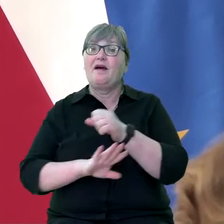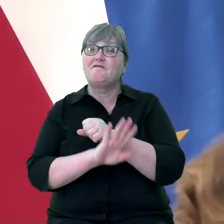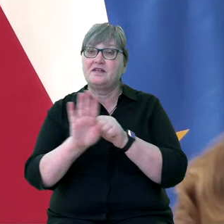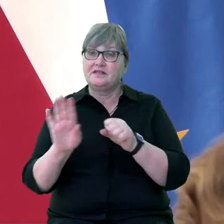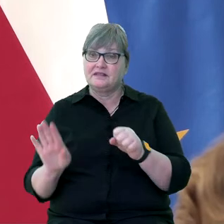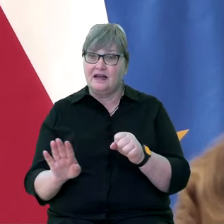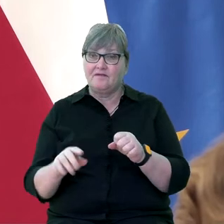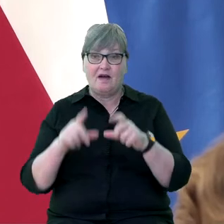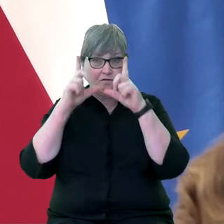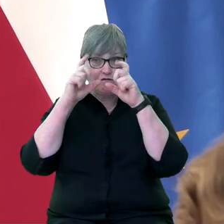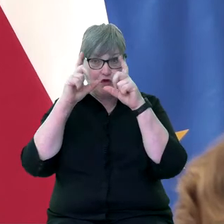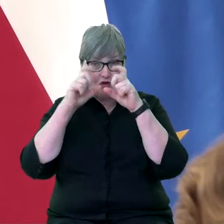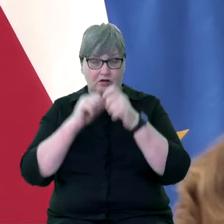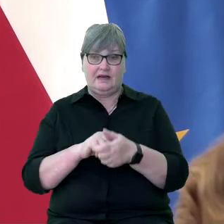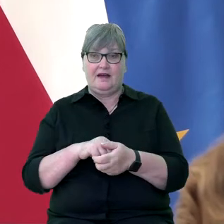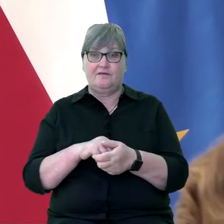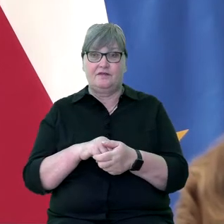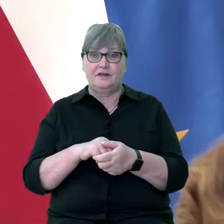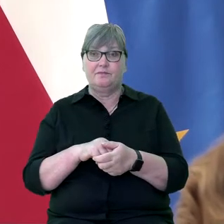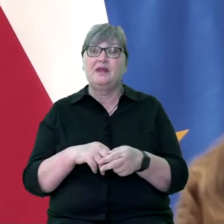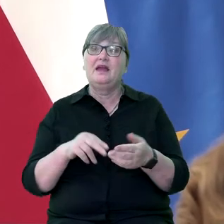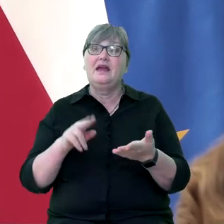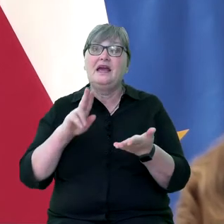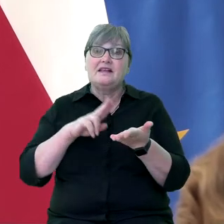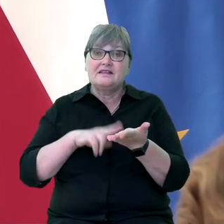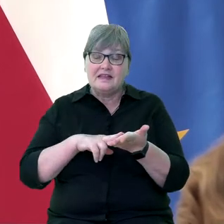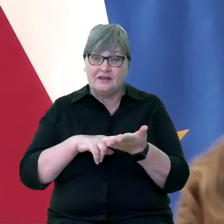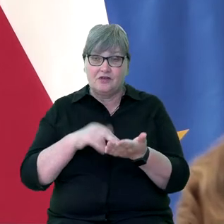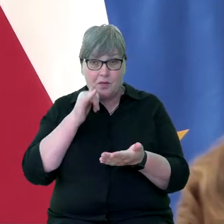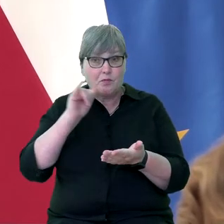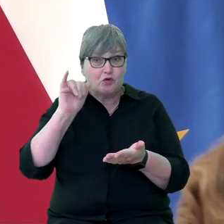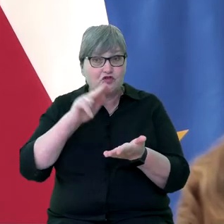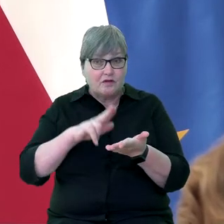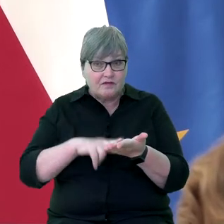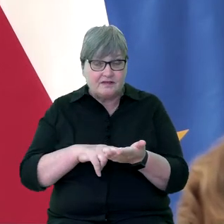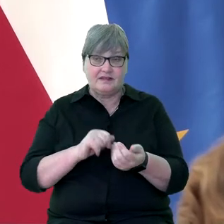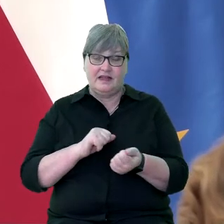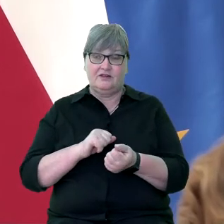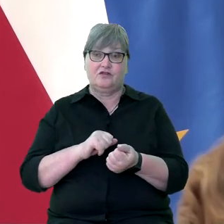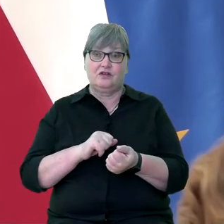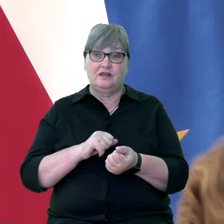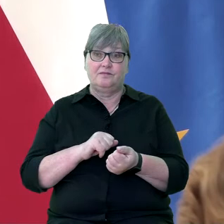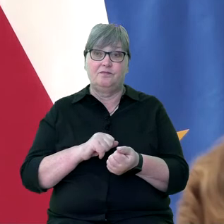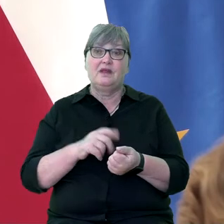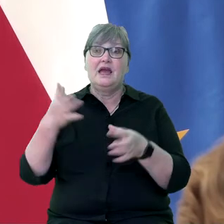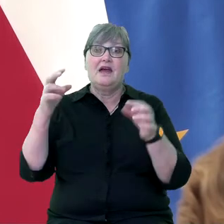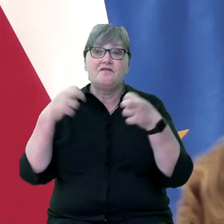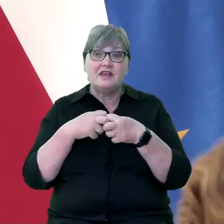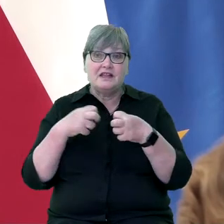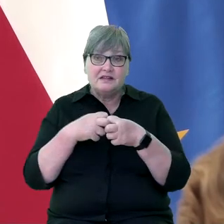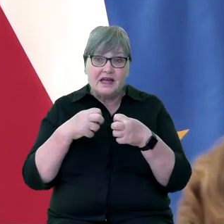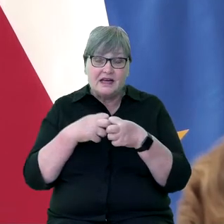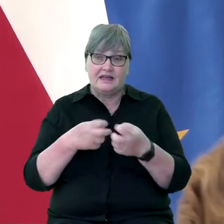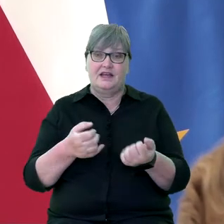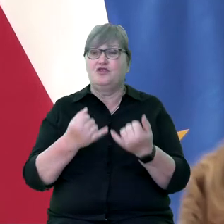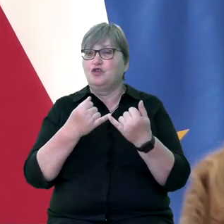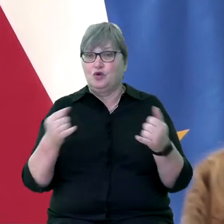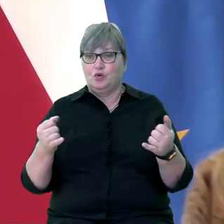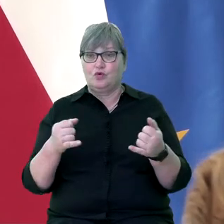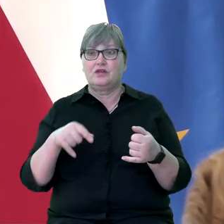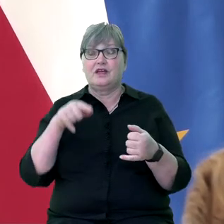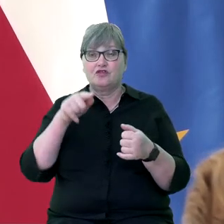okolicznościowych, znaczek pocztowy, rocznicowa witryna w internecie, czy też emitowane w ostatnich tygodniach